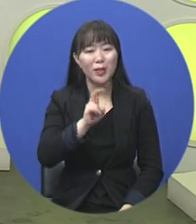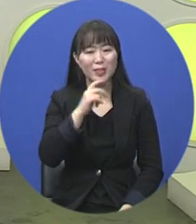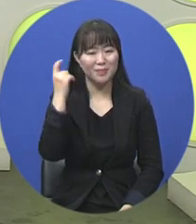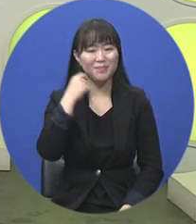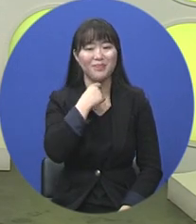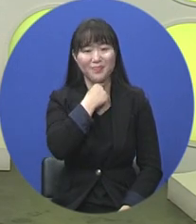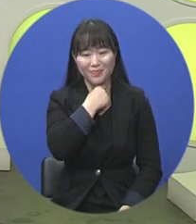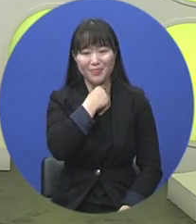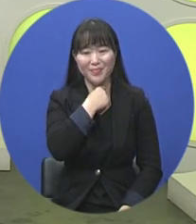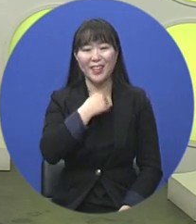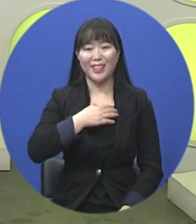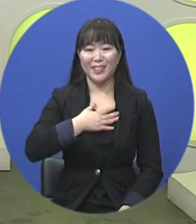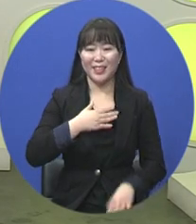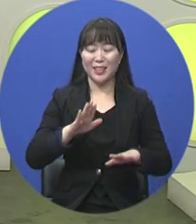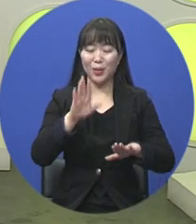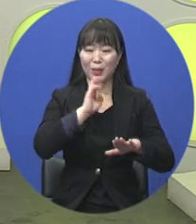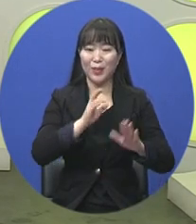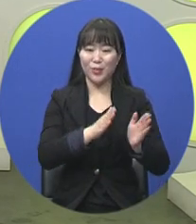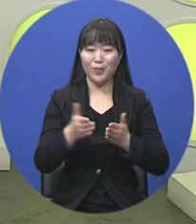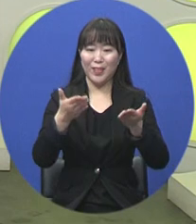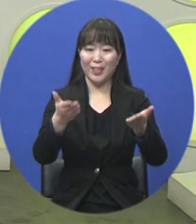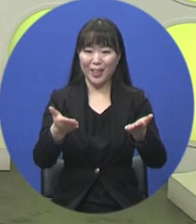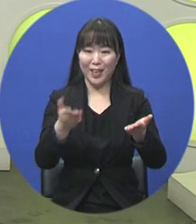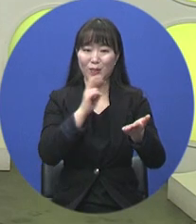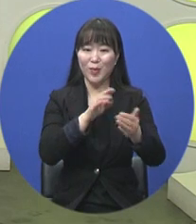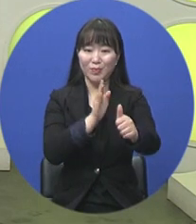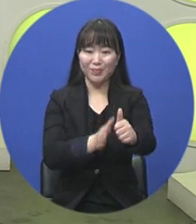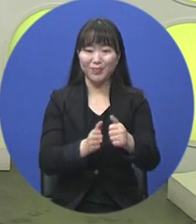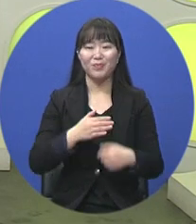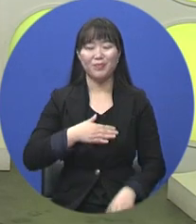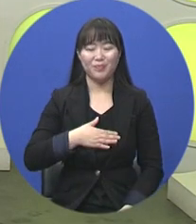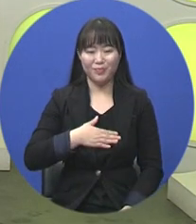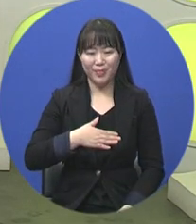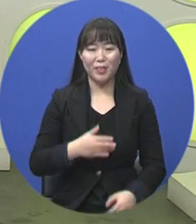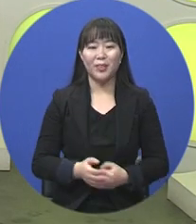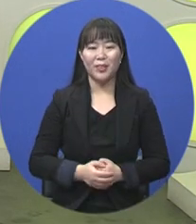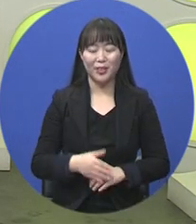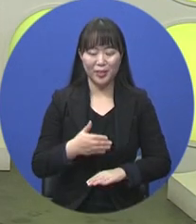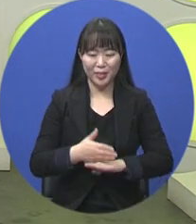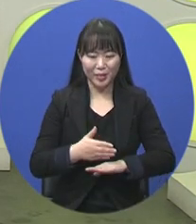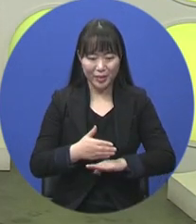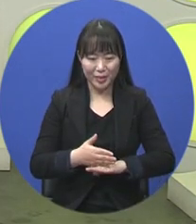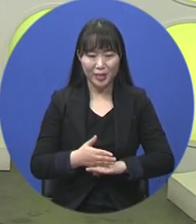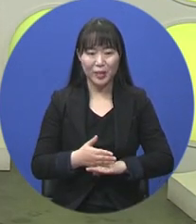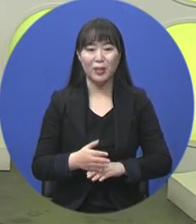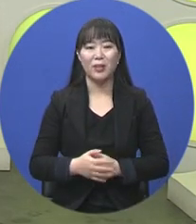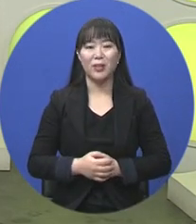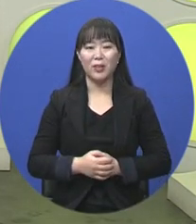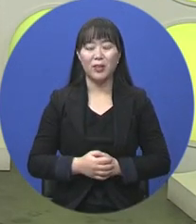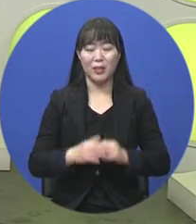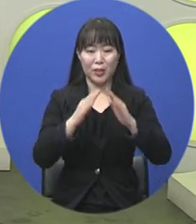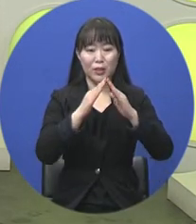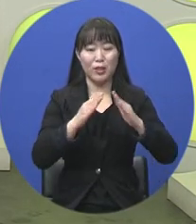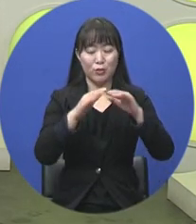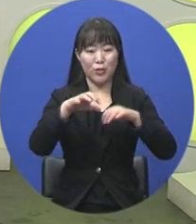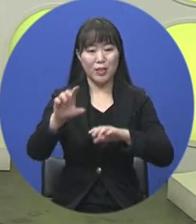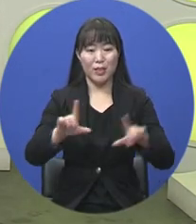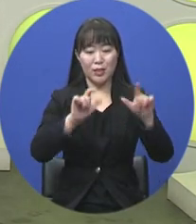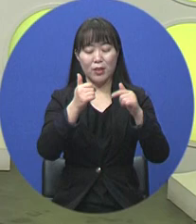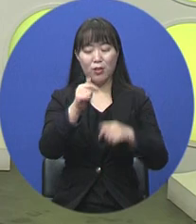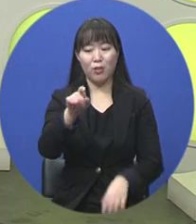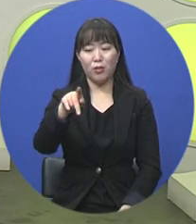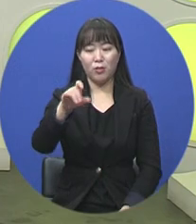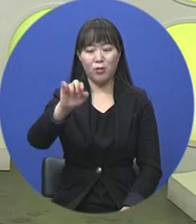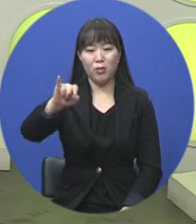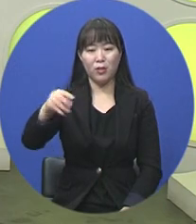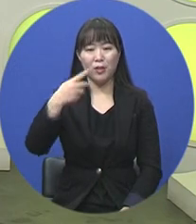예 알겠습니다 그럼 막 그렇게 이까 이렇게 해주세욤 4 제 한다 합니다 우리 전주에 다시 대 허성